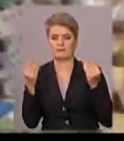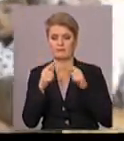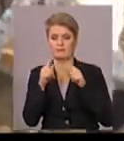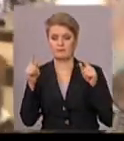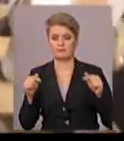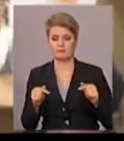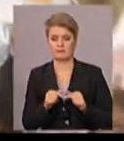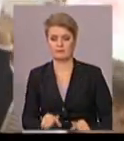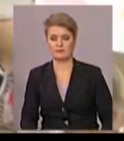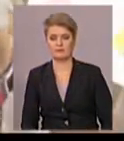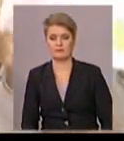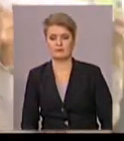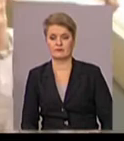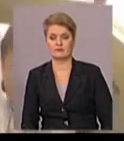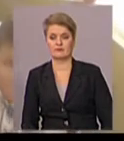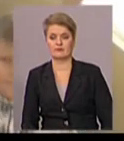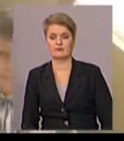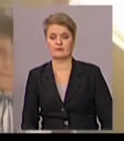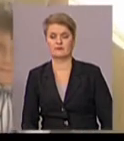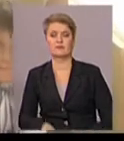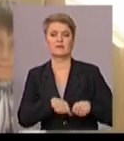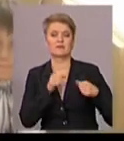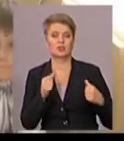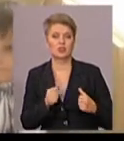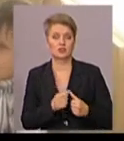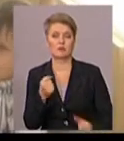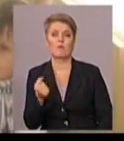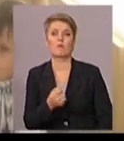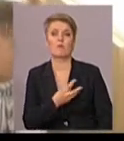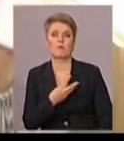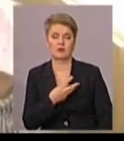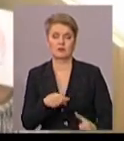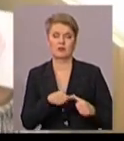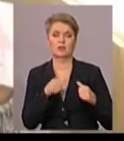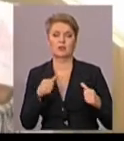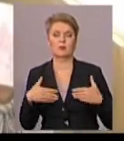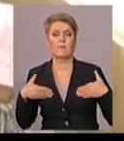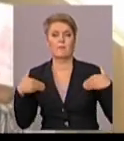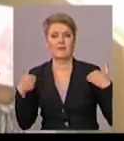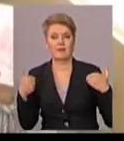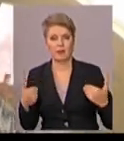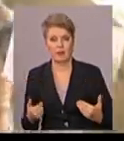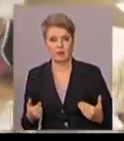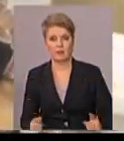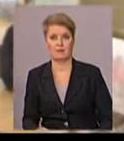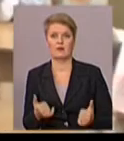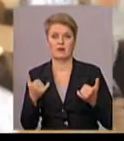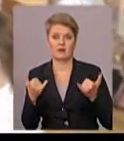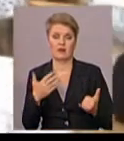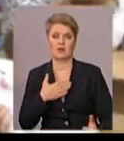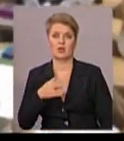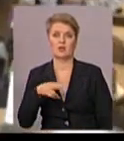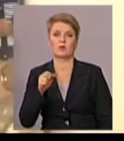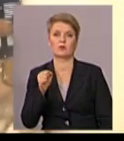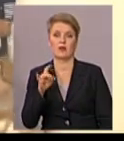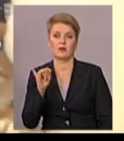листівки з найщирішими побажаннями, з найщирішими привітаннями. Для нашої